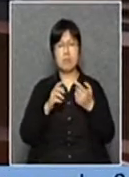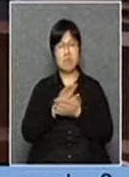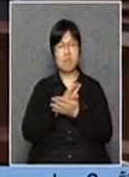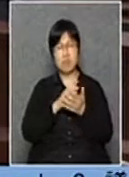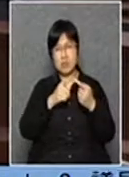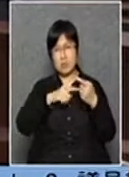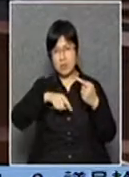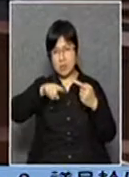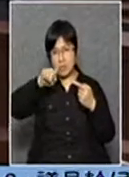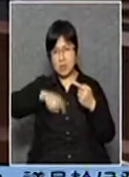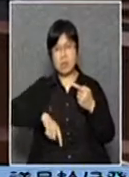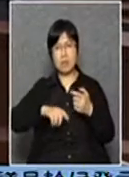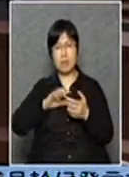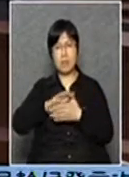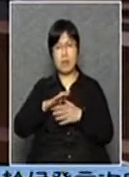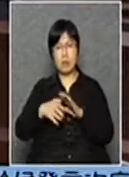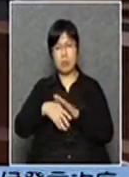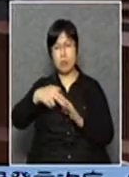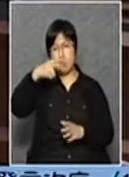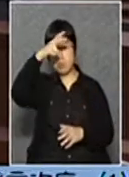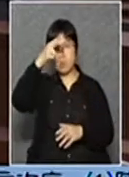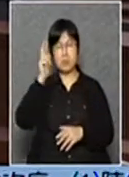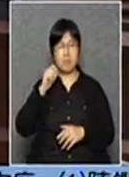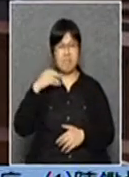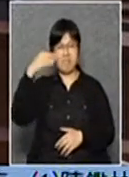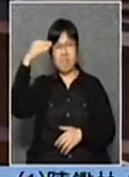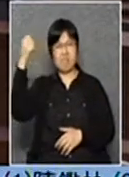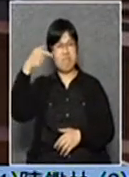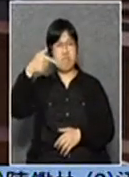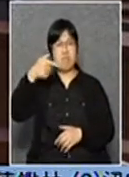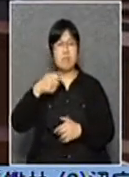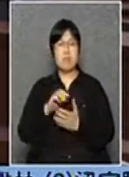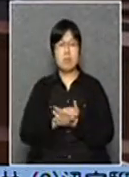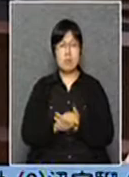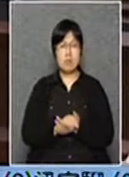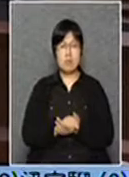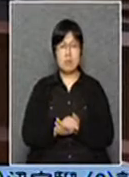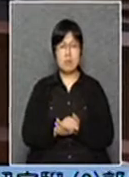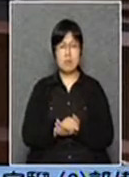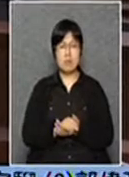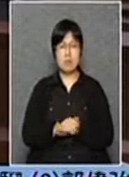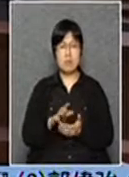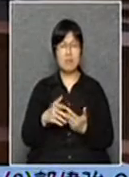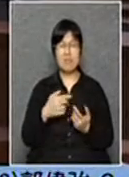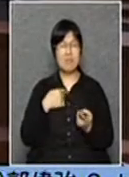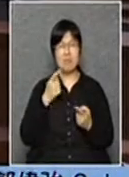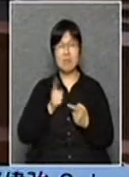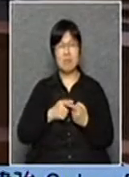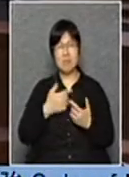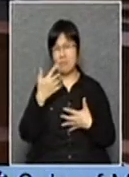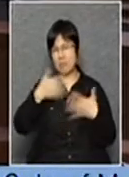題，官字呢就永遠都好像大一點樣，但這個其實恐怕已經是一個完全是跟時代脫節了的概